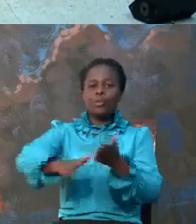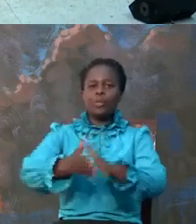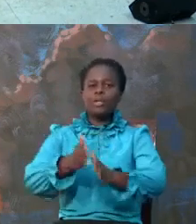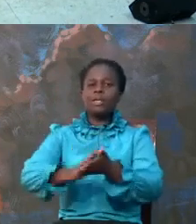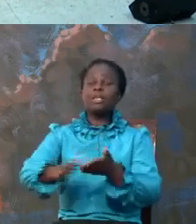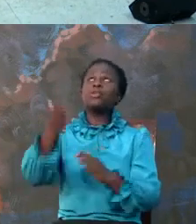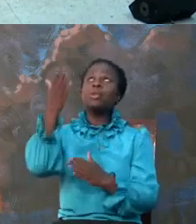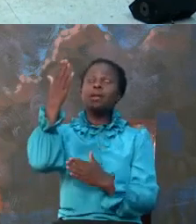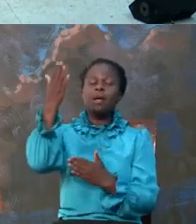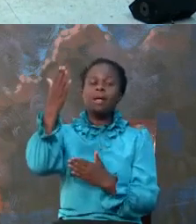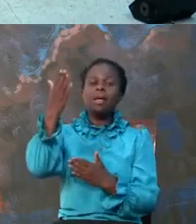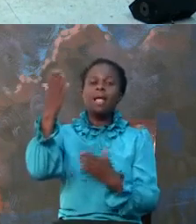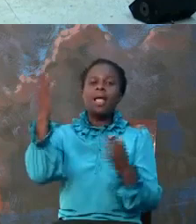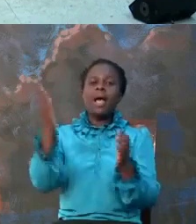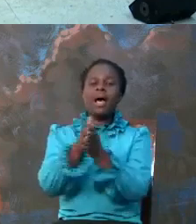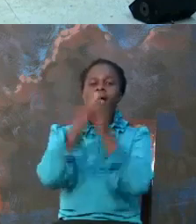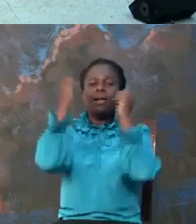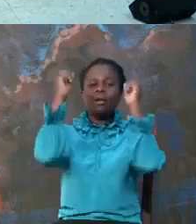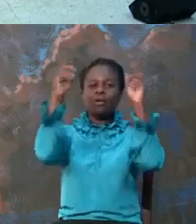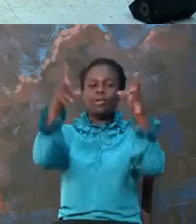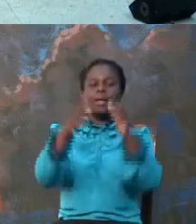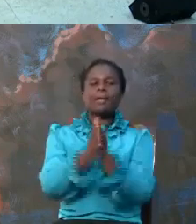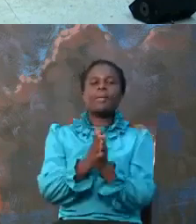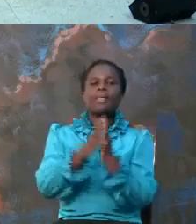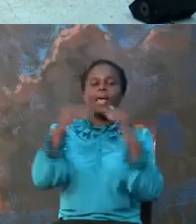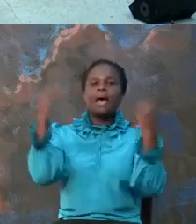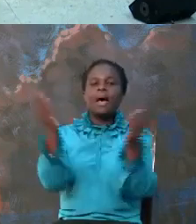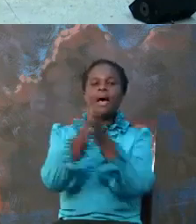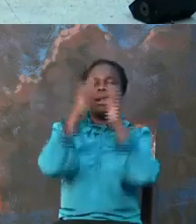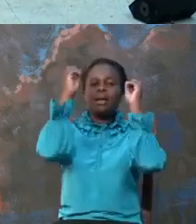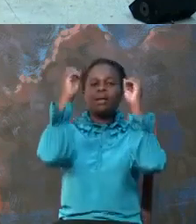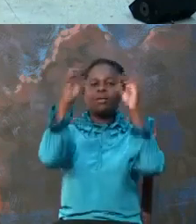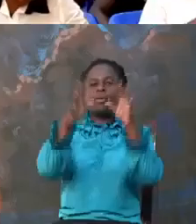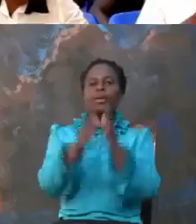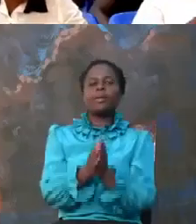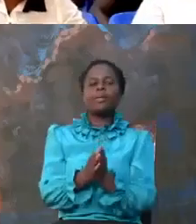naye. Haleluya. Haleluya mkutano.